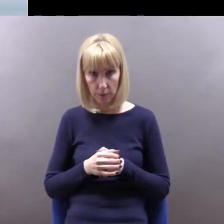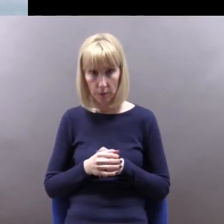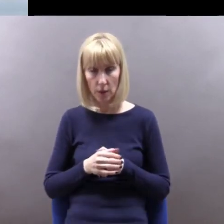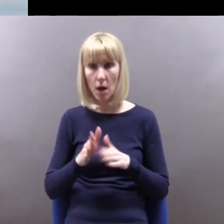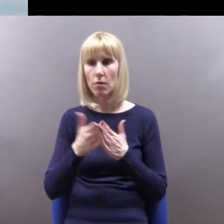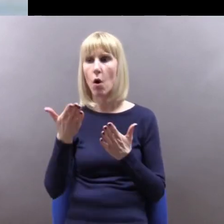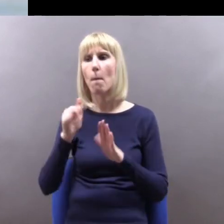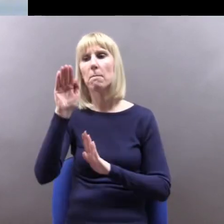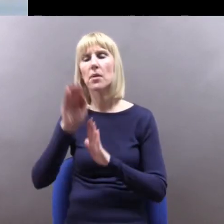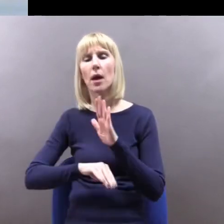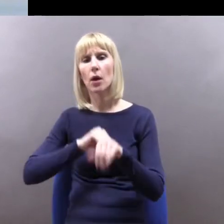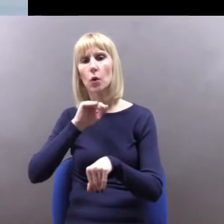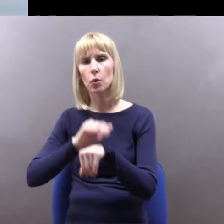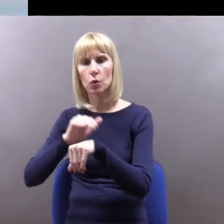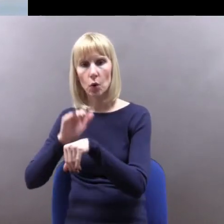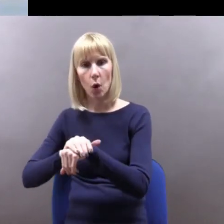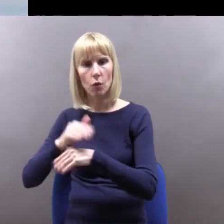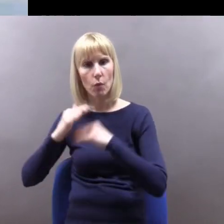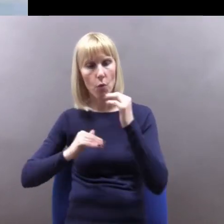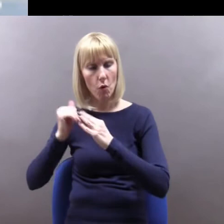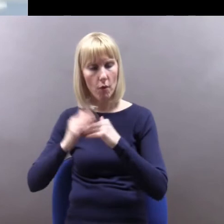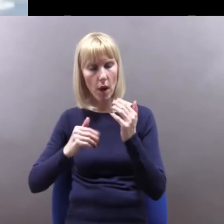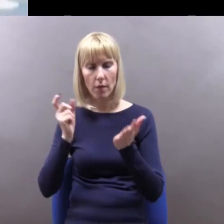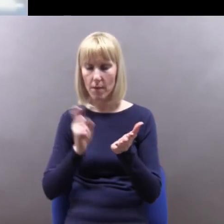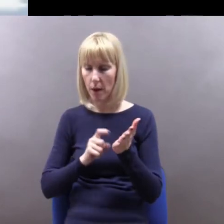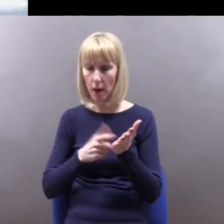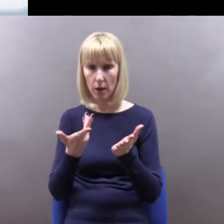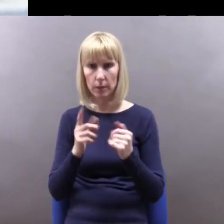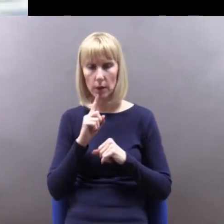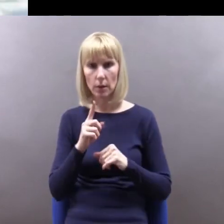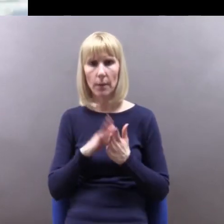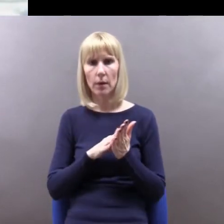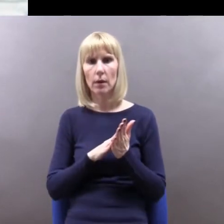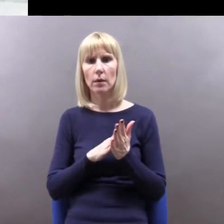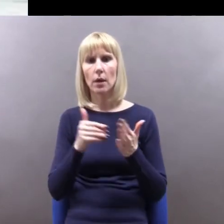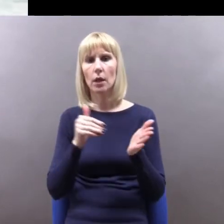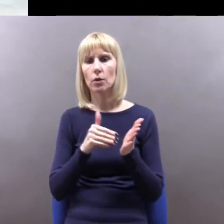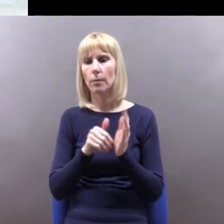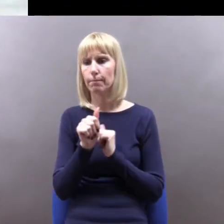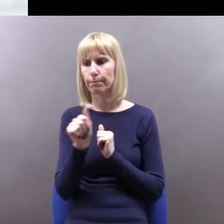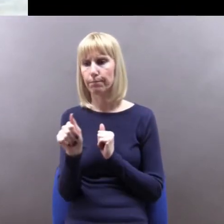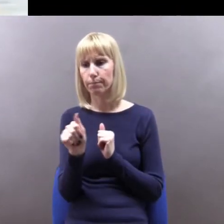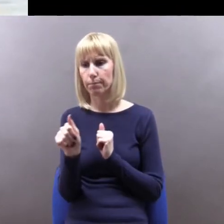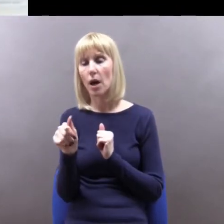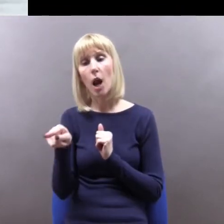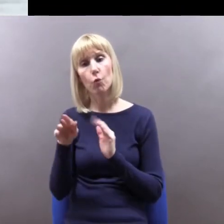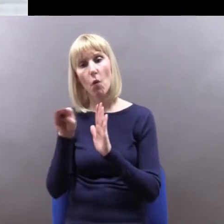zgód budowlanych. Po drugie, trzeba trzymać przycisk ze względów bezpieczeństwa.